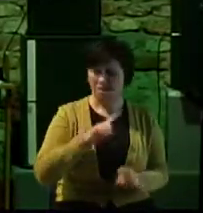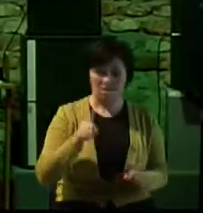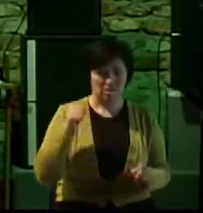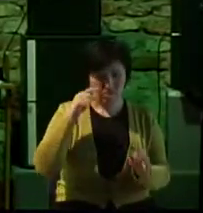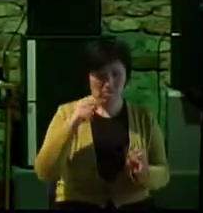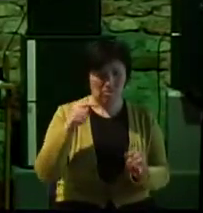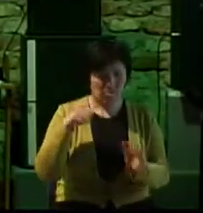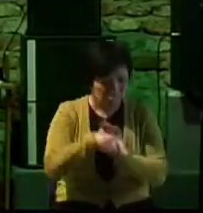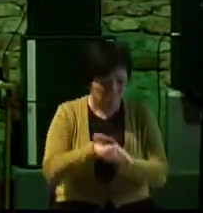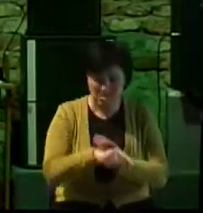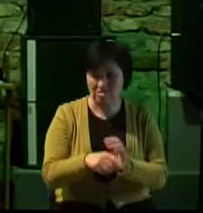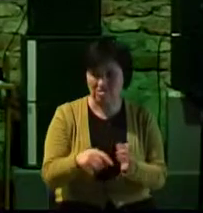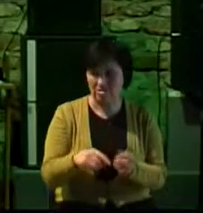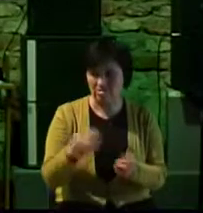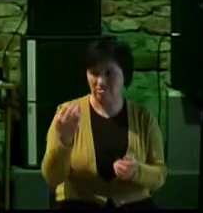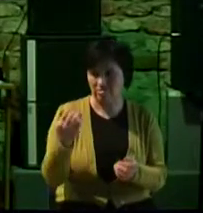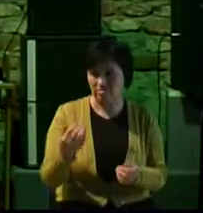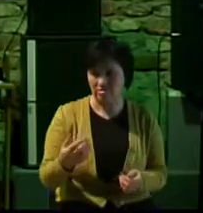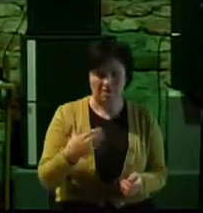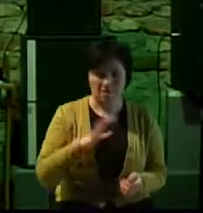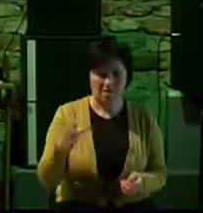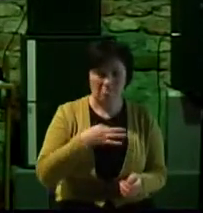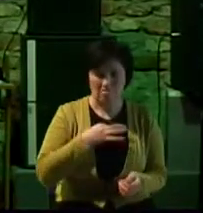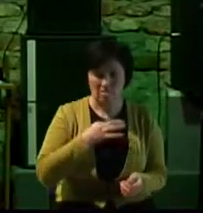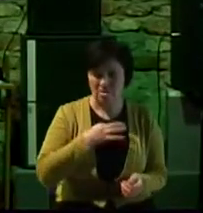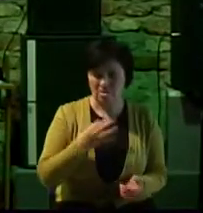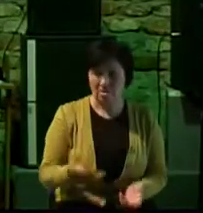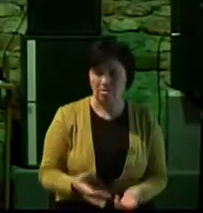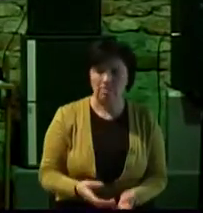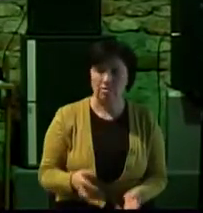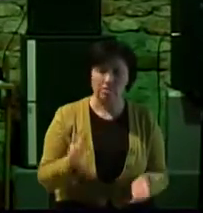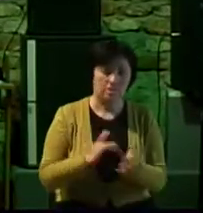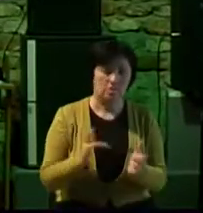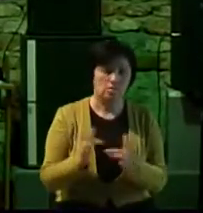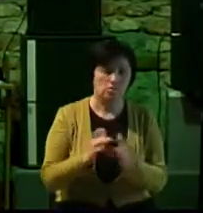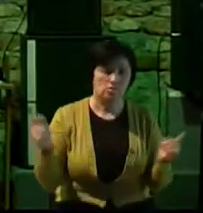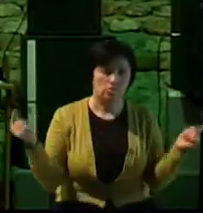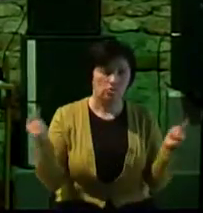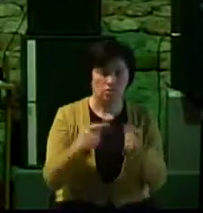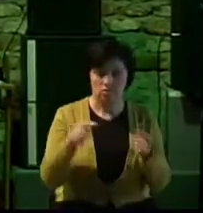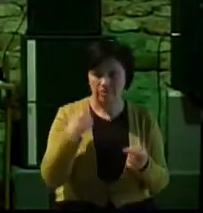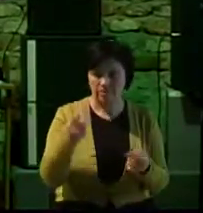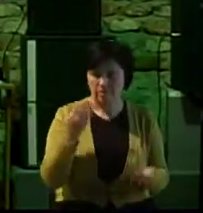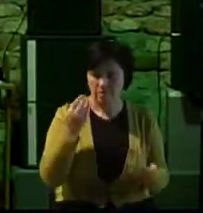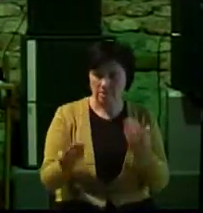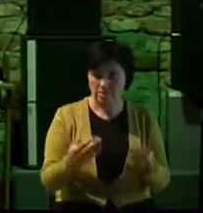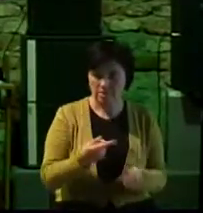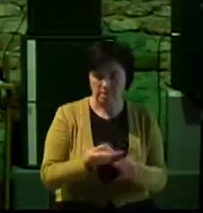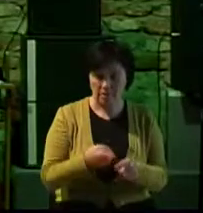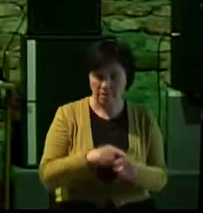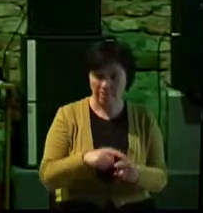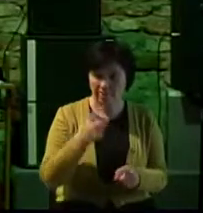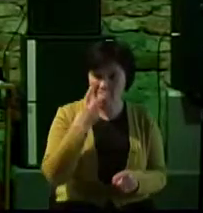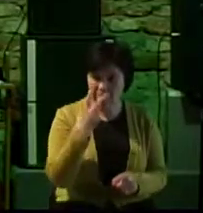должен встревать, это не моя ответственность. Но Иисус ясно говорит нам о том, что если мы это